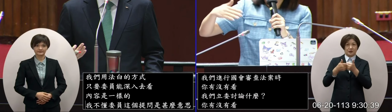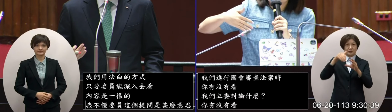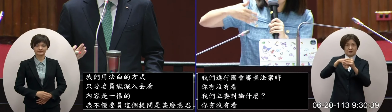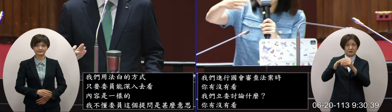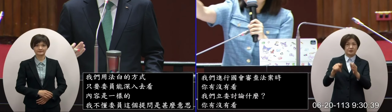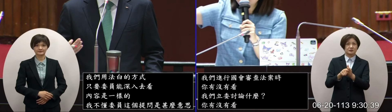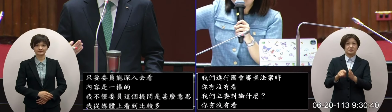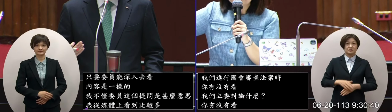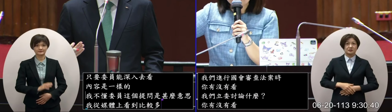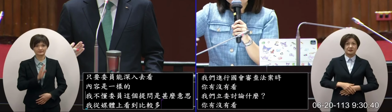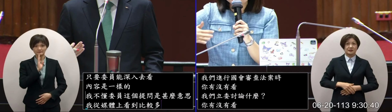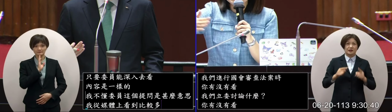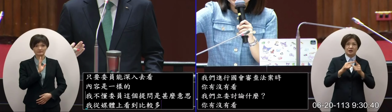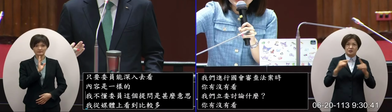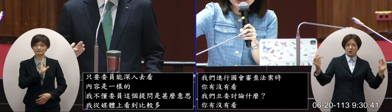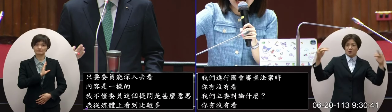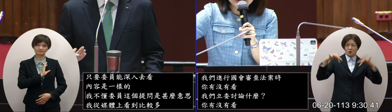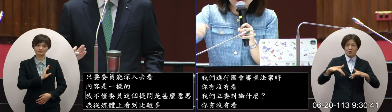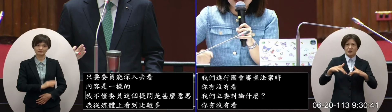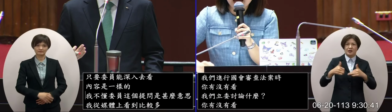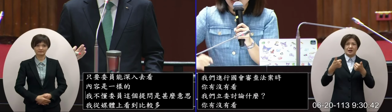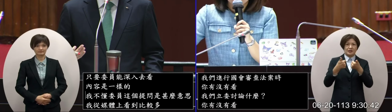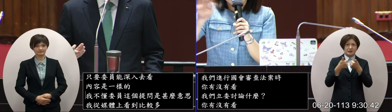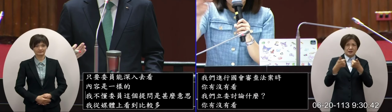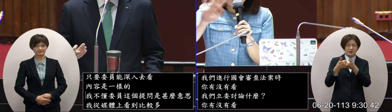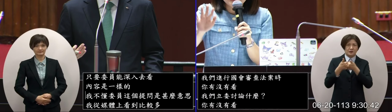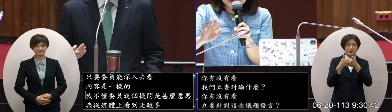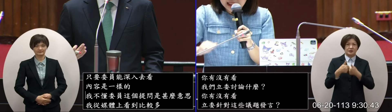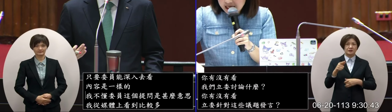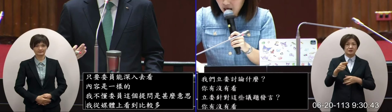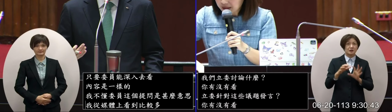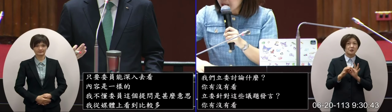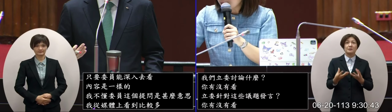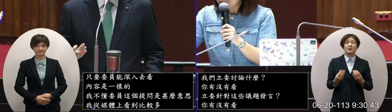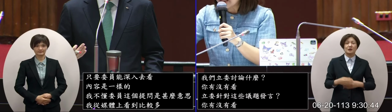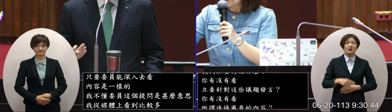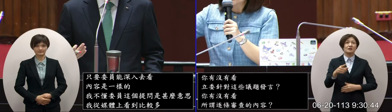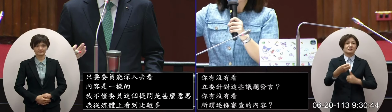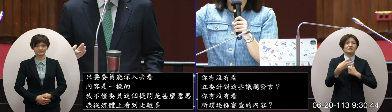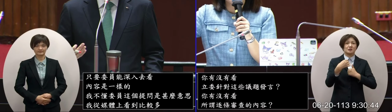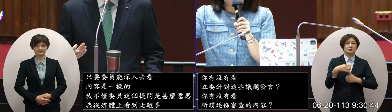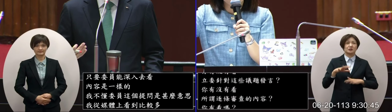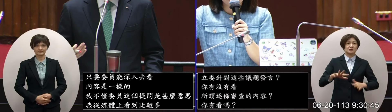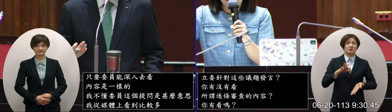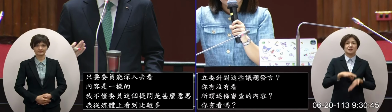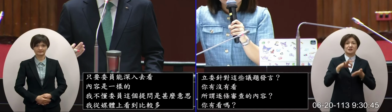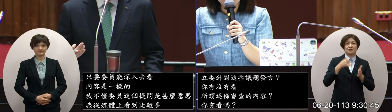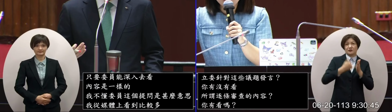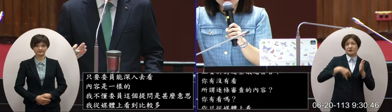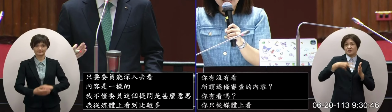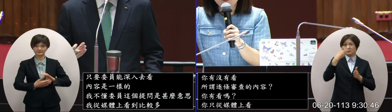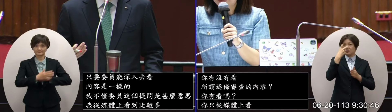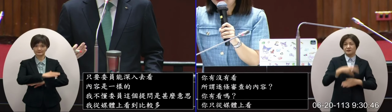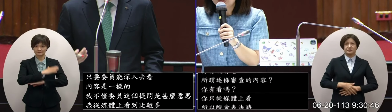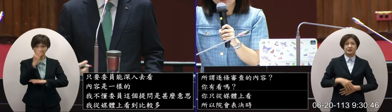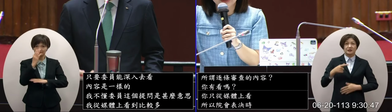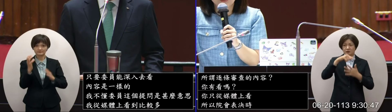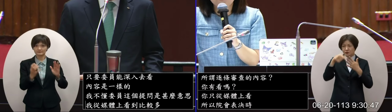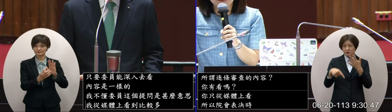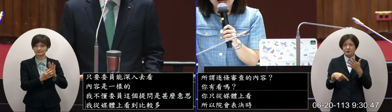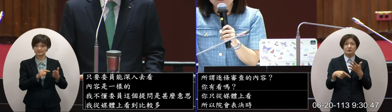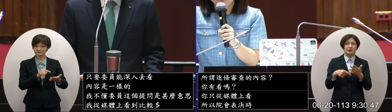候，这么多人在议事台上面看，你不关心，然后你跟我说你今天提了一个复议案，你没有看完，